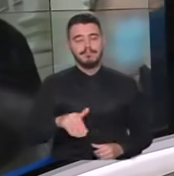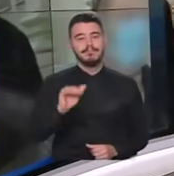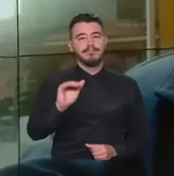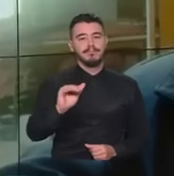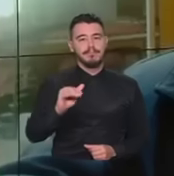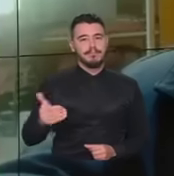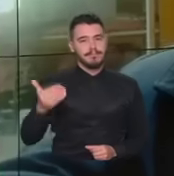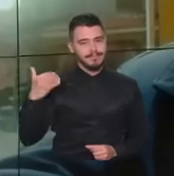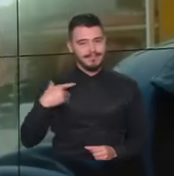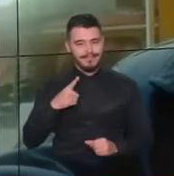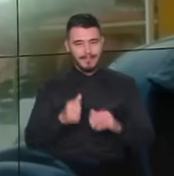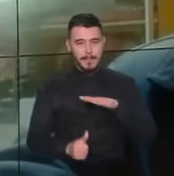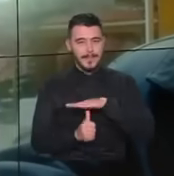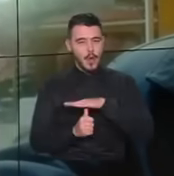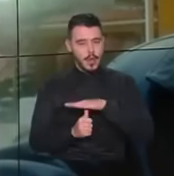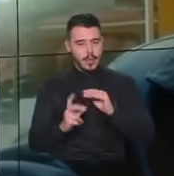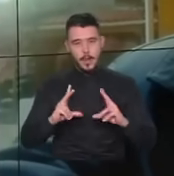πρόεδρό σας χτες.